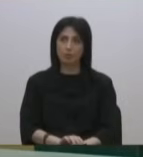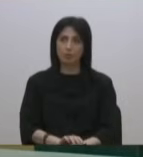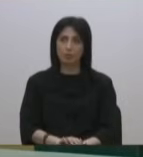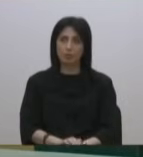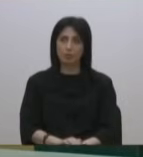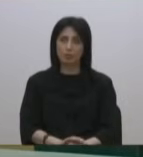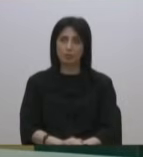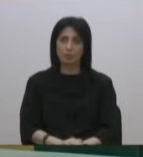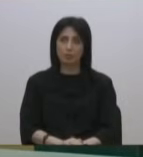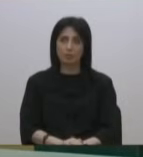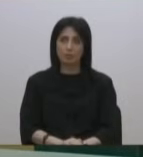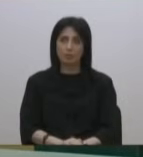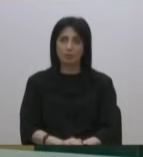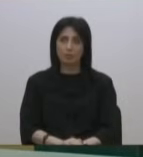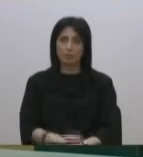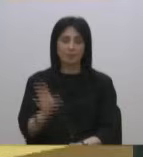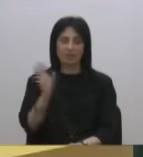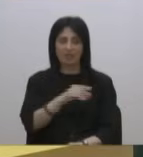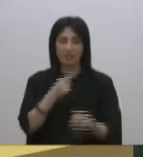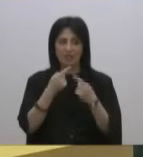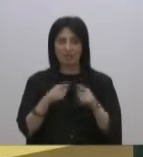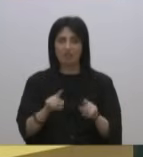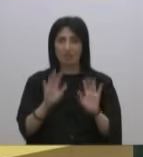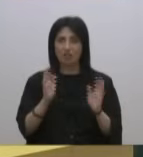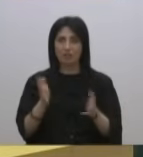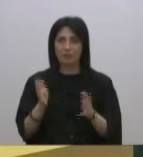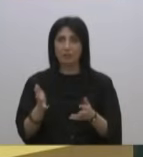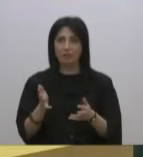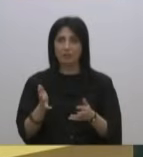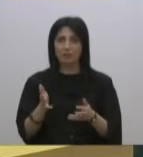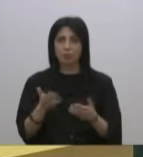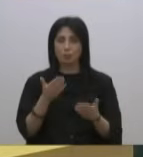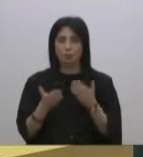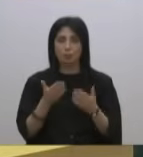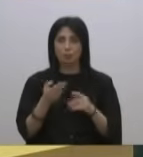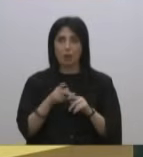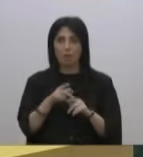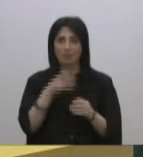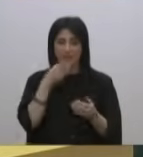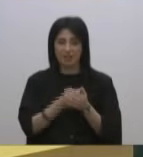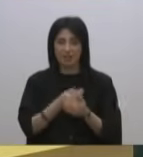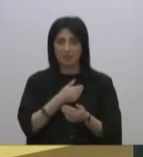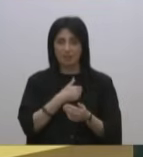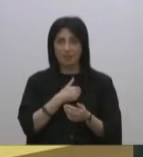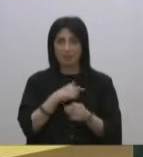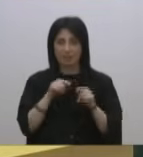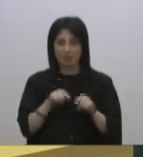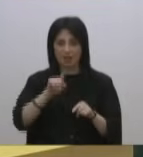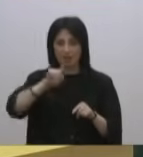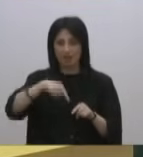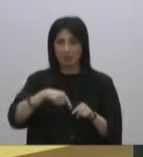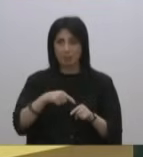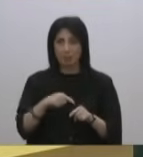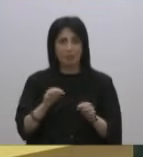დავუმატეთ ერთ წუთს. ყველა სხვა შემთხვევა, თუ ამას თავისი ნებით, აქაც